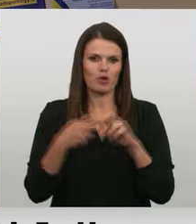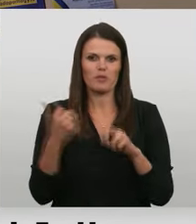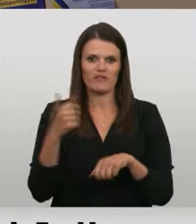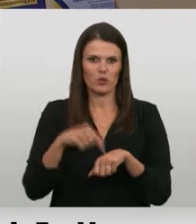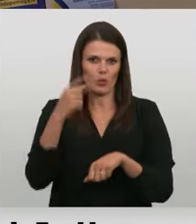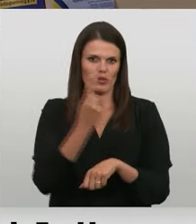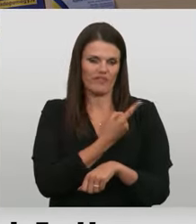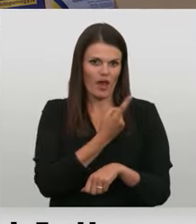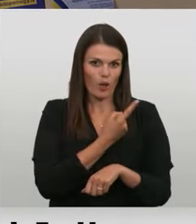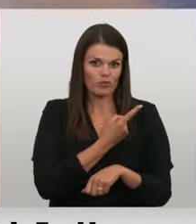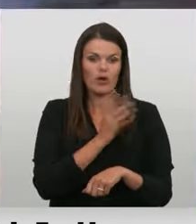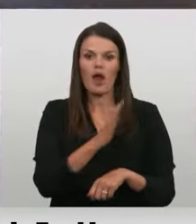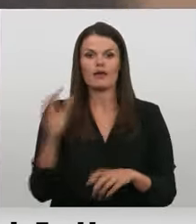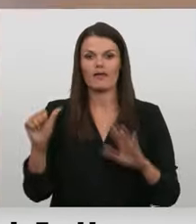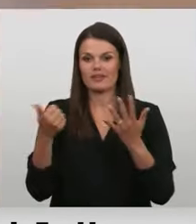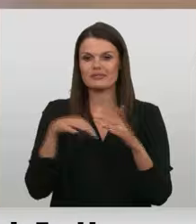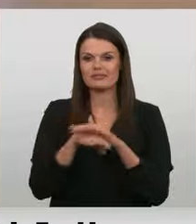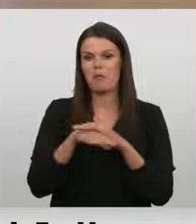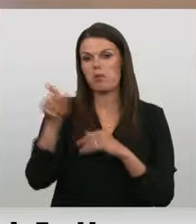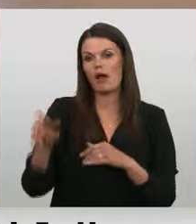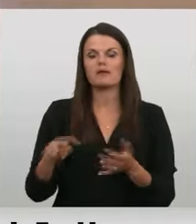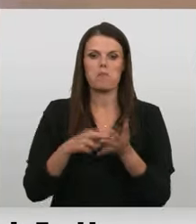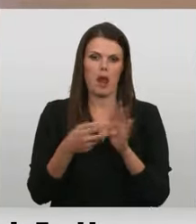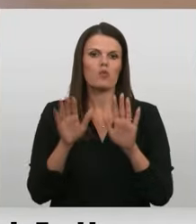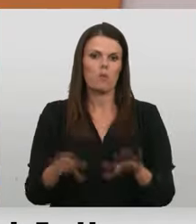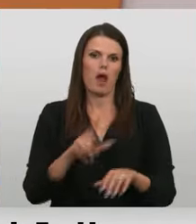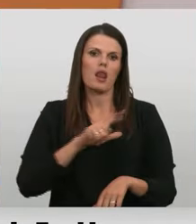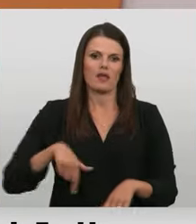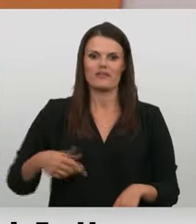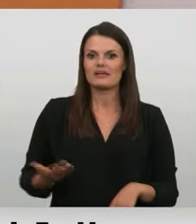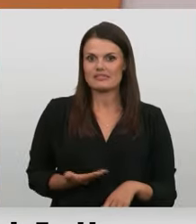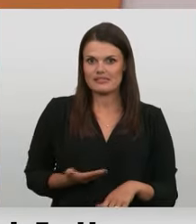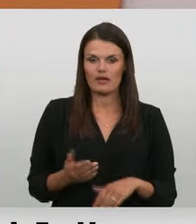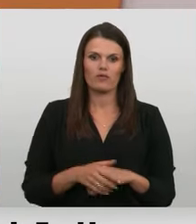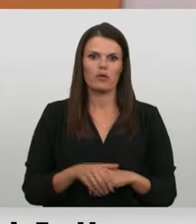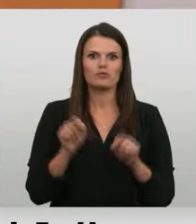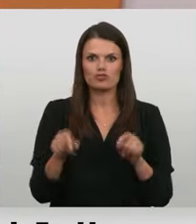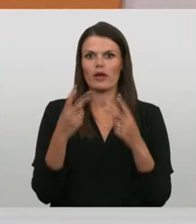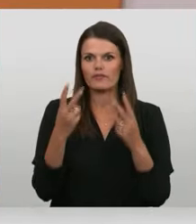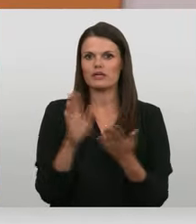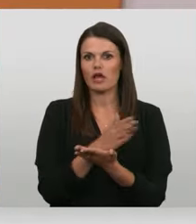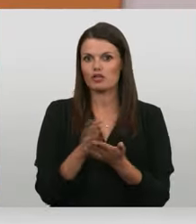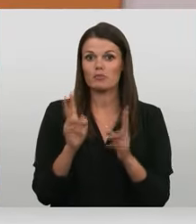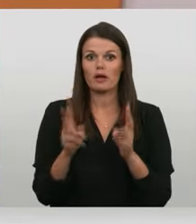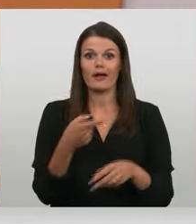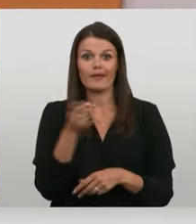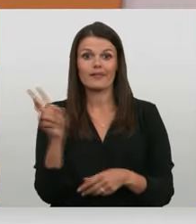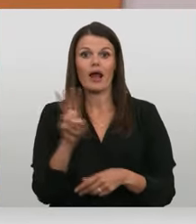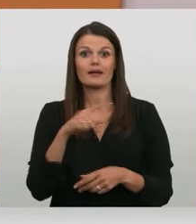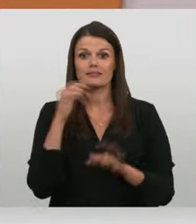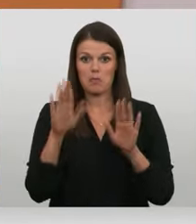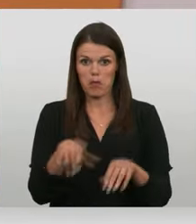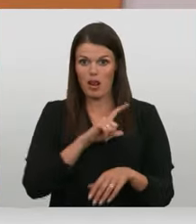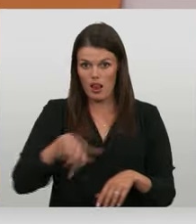jūtas vientuļi. Katrs sestais bēglis plāno palikt Latvijā. Un te ir tāds redzams arī atšķirības, ka tie, kas grib palikt Latvijā,